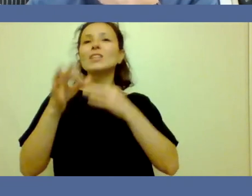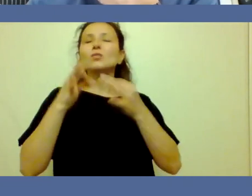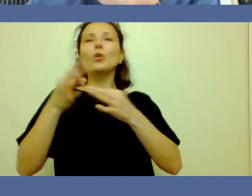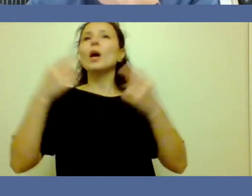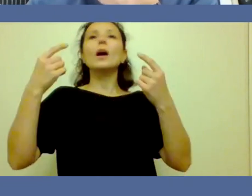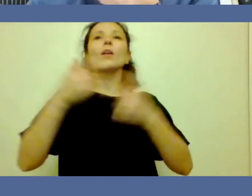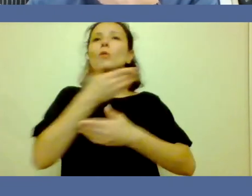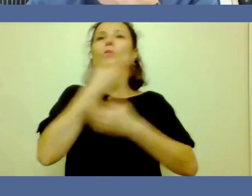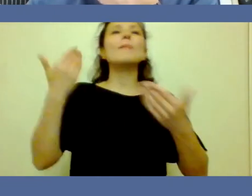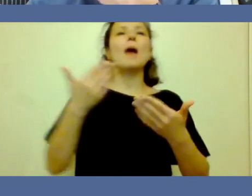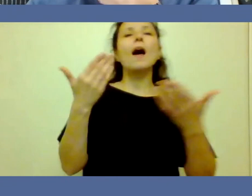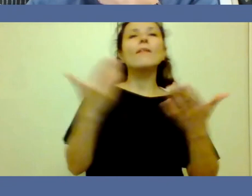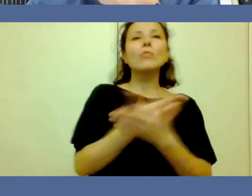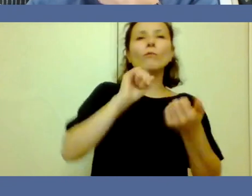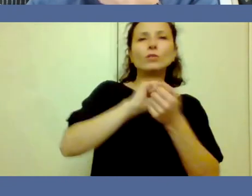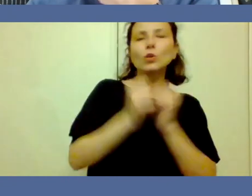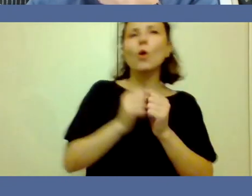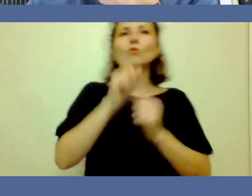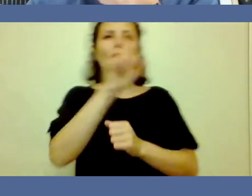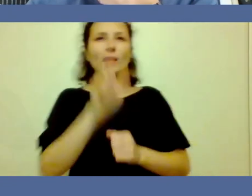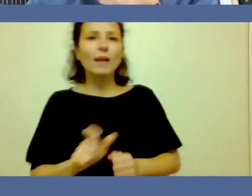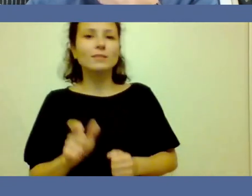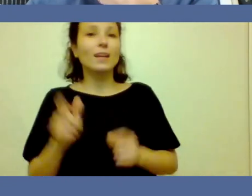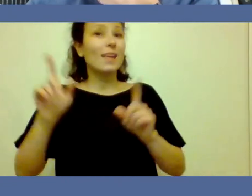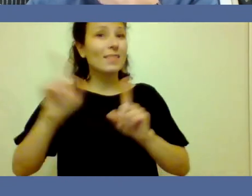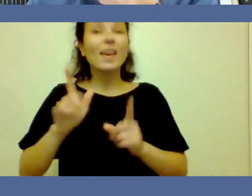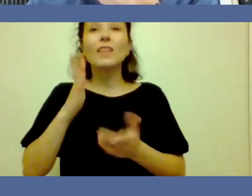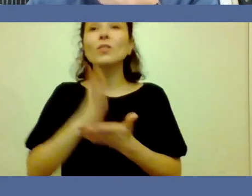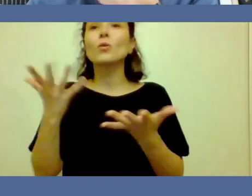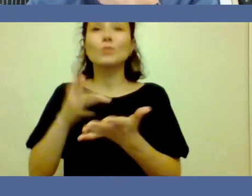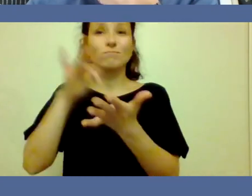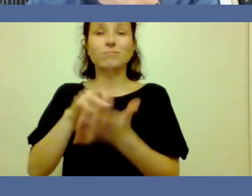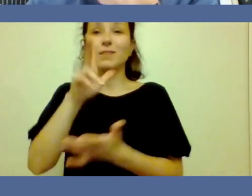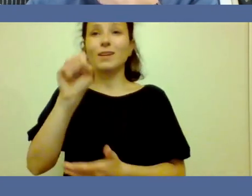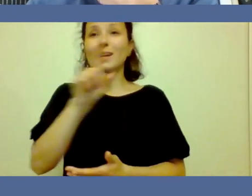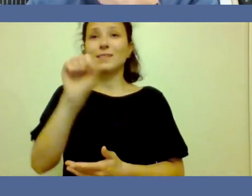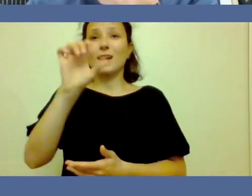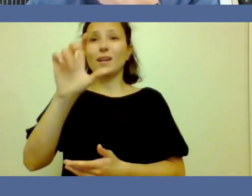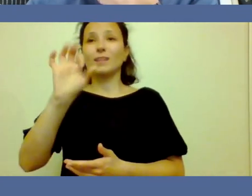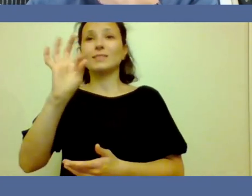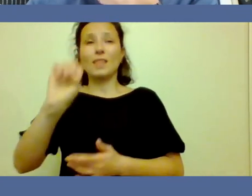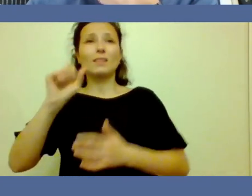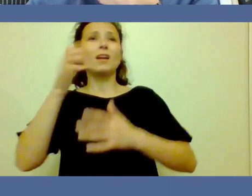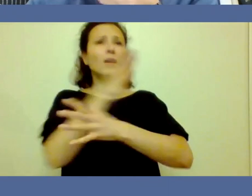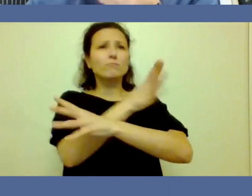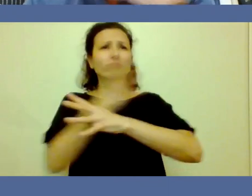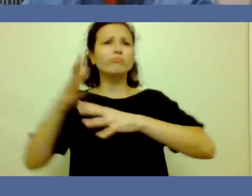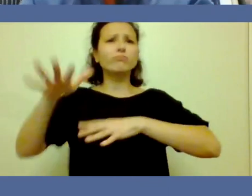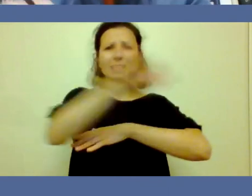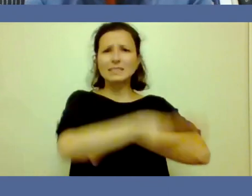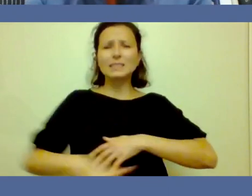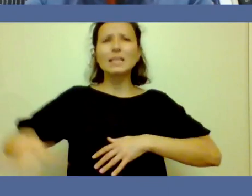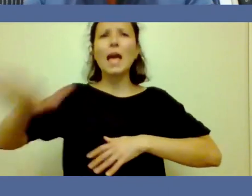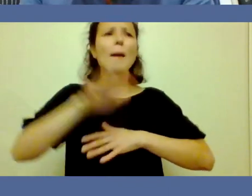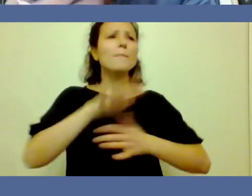rozgrywa się też w Gdańsku, rozgrywa się w Kazachstanie, na stepie, od Uralska po